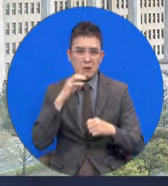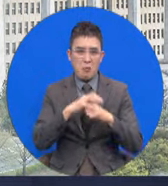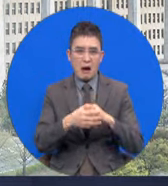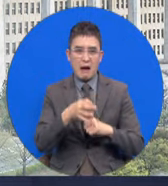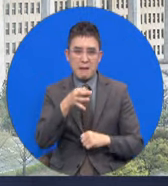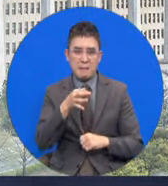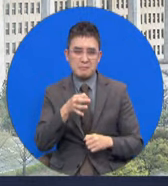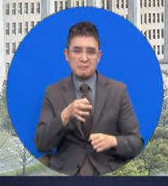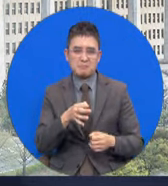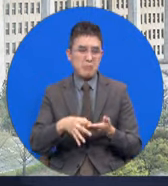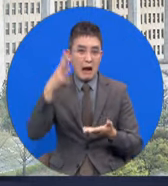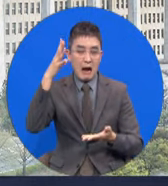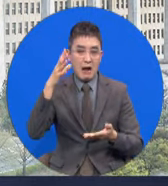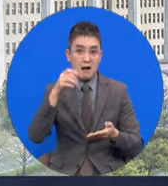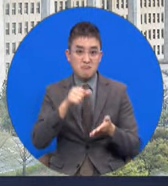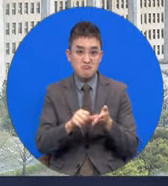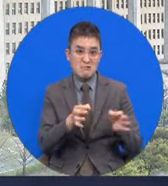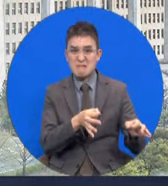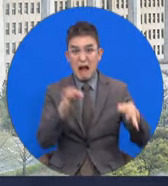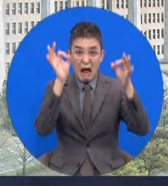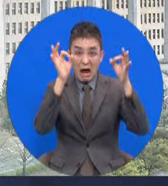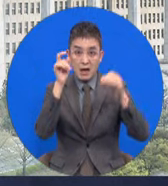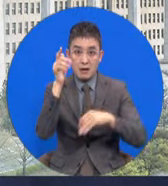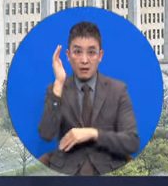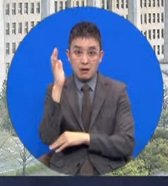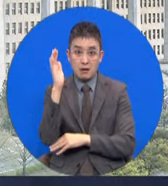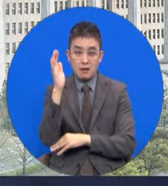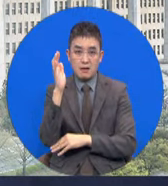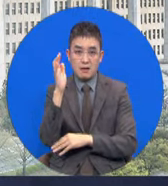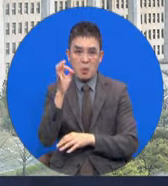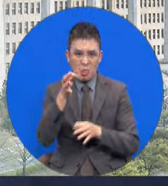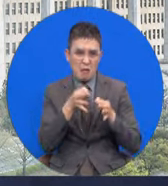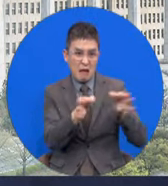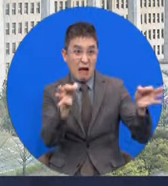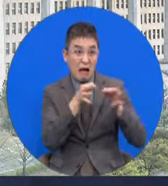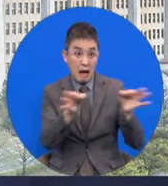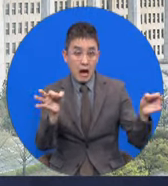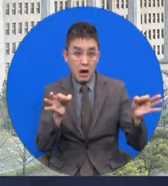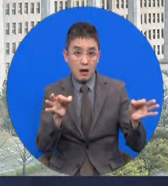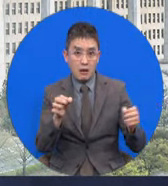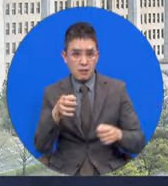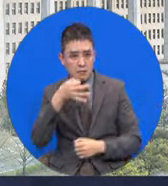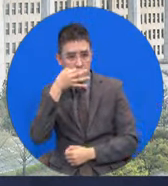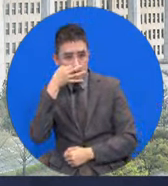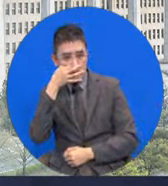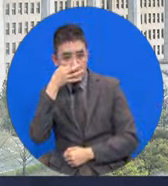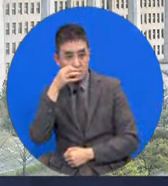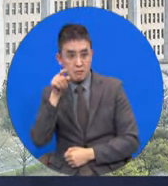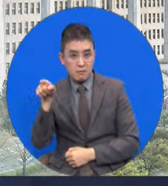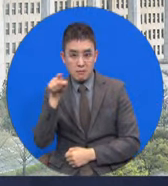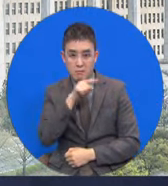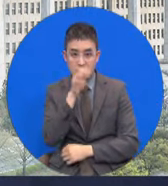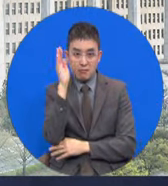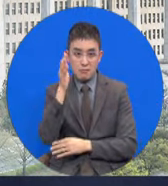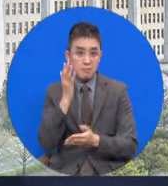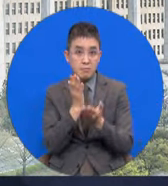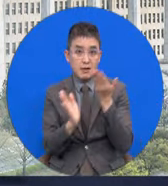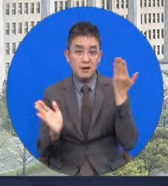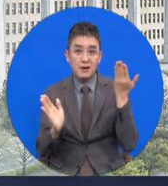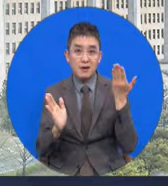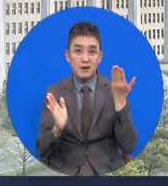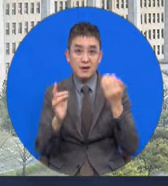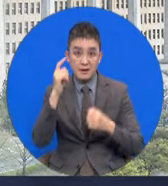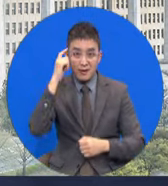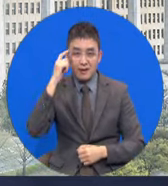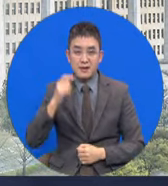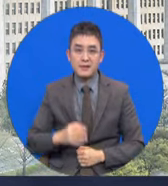물가가 오른다라고 지금 주장을 하면서 돈을 풀겠다라고 하는 거는 일견 누가 보더라도 앞뒤가 안 맞는 그런 정책이 아닌가 저는 그런